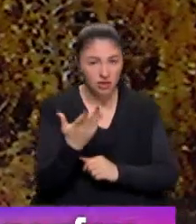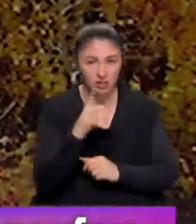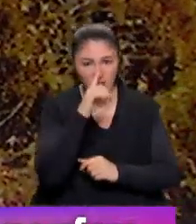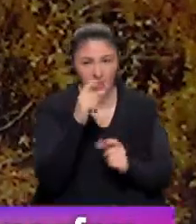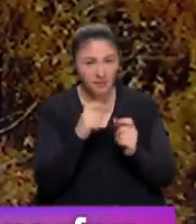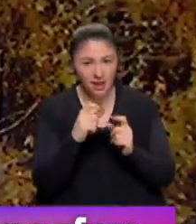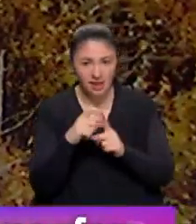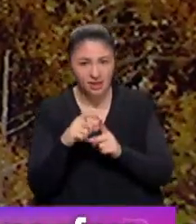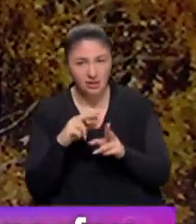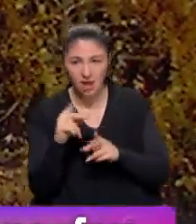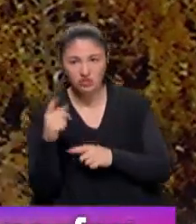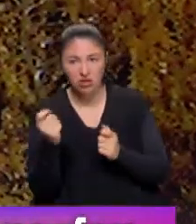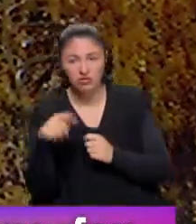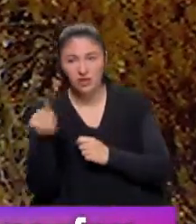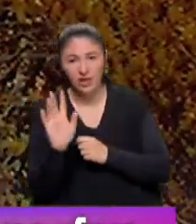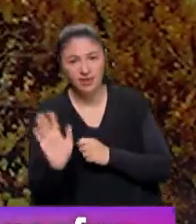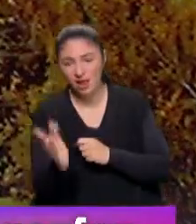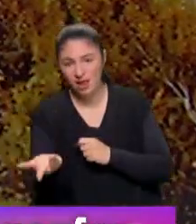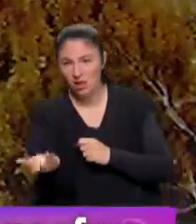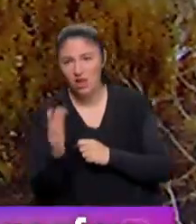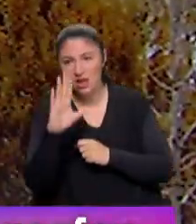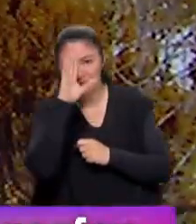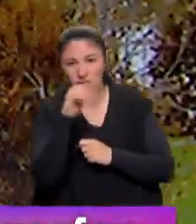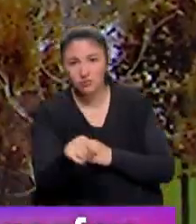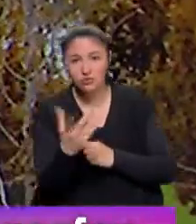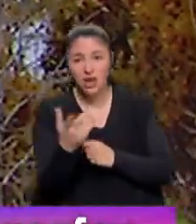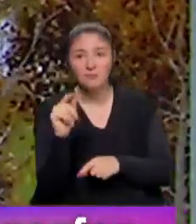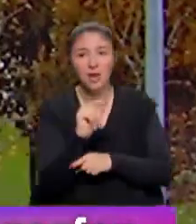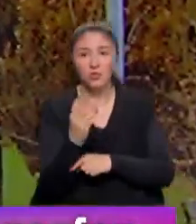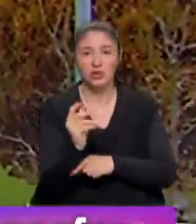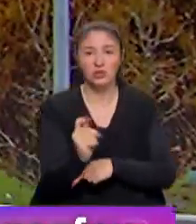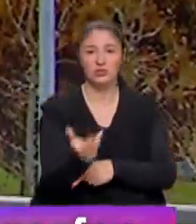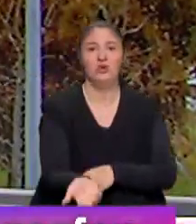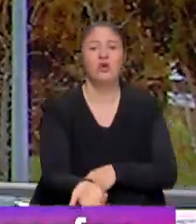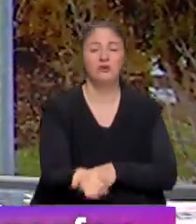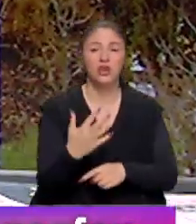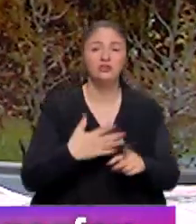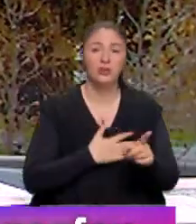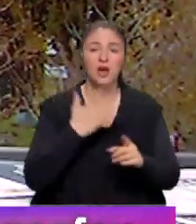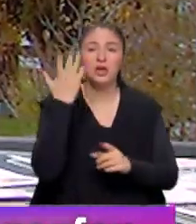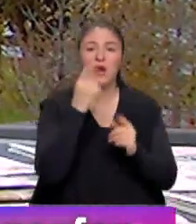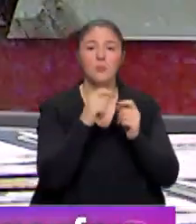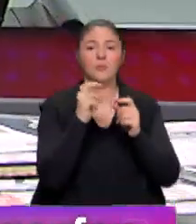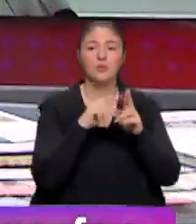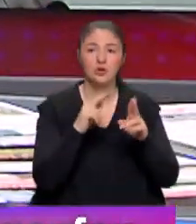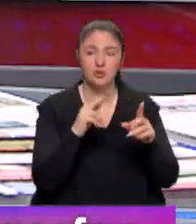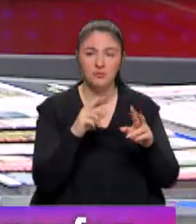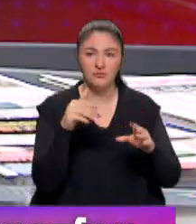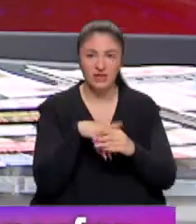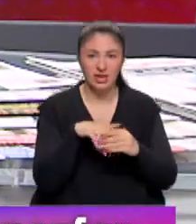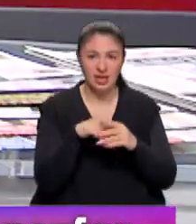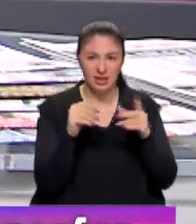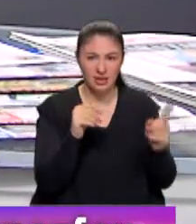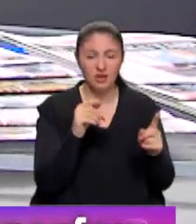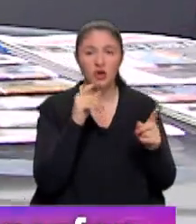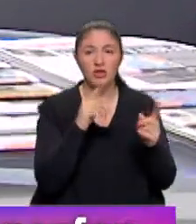sadece BDDK'daki çalışanlara değil, İstanbul'da memur olmak da zor. CHP Karabük Milletvekili Cevdet Akay,